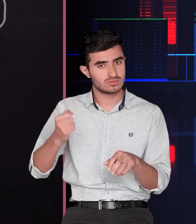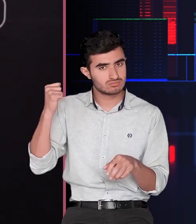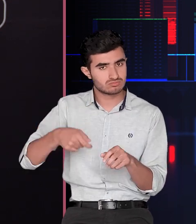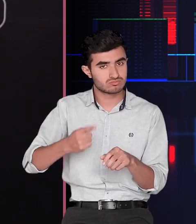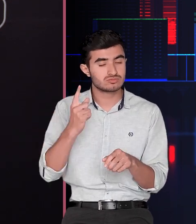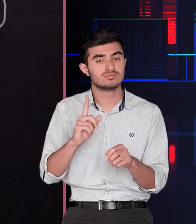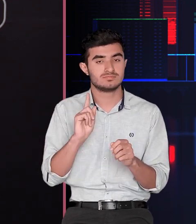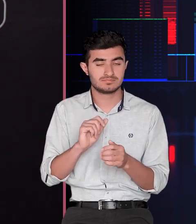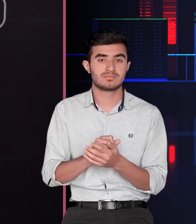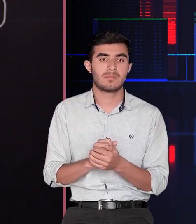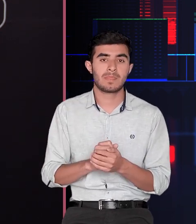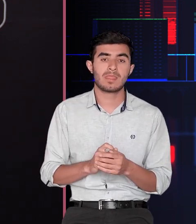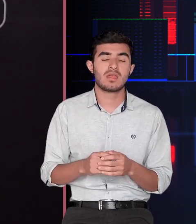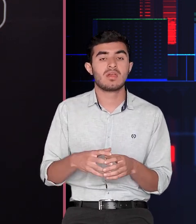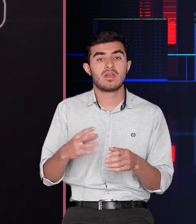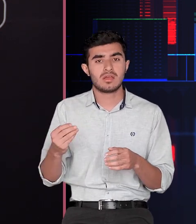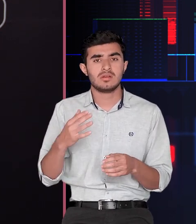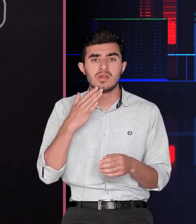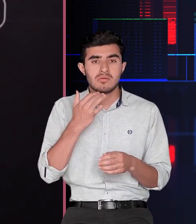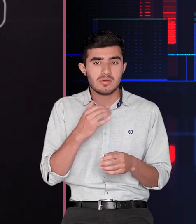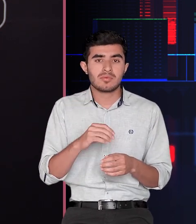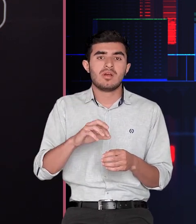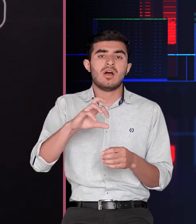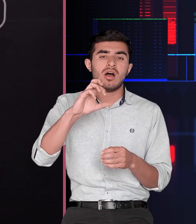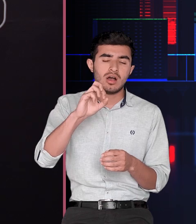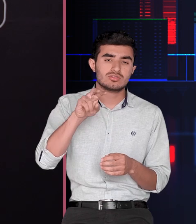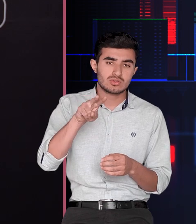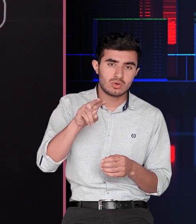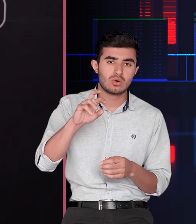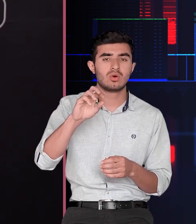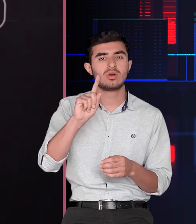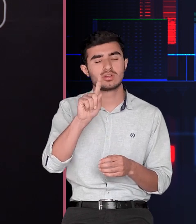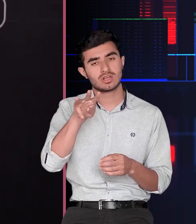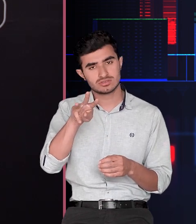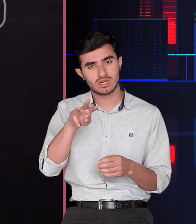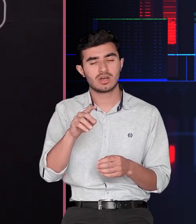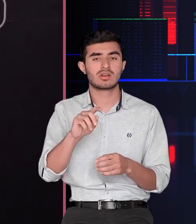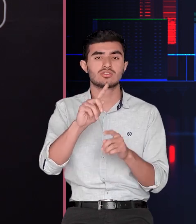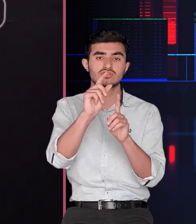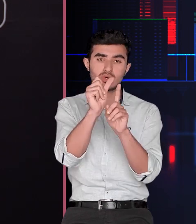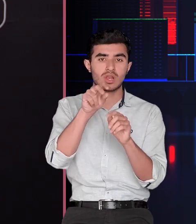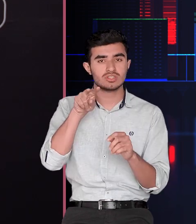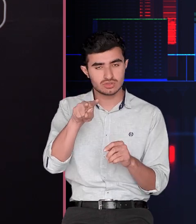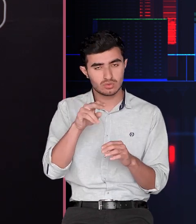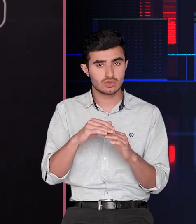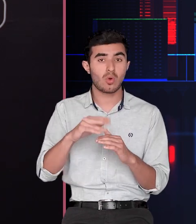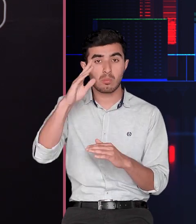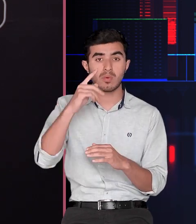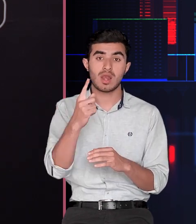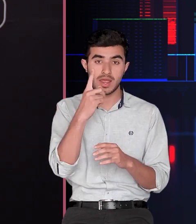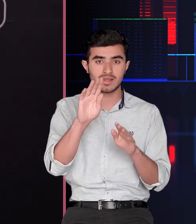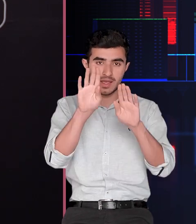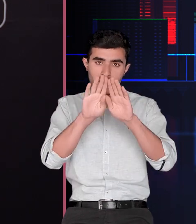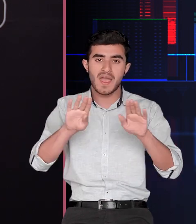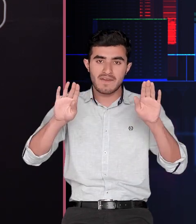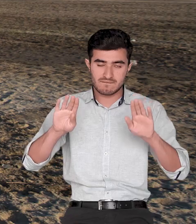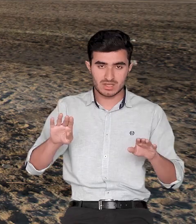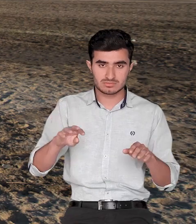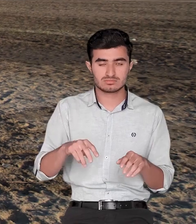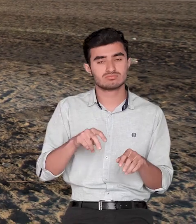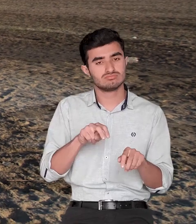हैं। अब आप उसको ज़रा कॉन्सेप्ट लें कि एक मैदान है जहाँ पे 1200 या 1000 राइडर्स, स्टैलियंस आए हुए हैं,